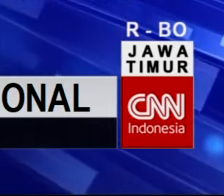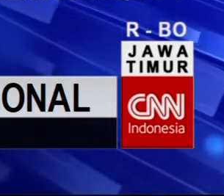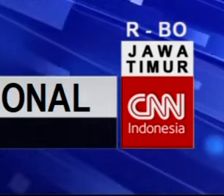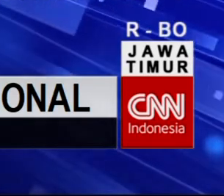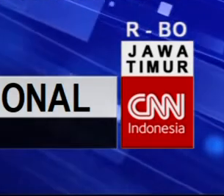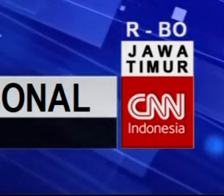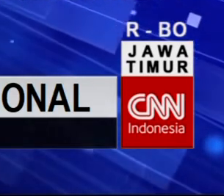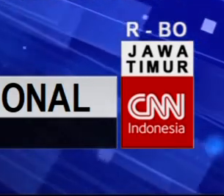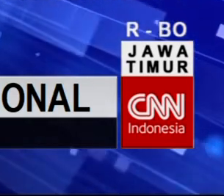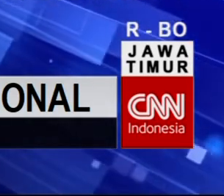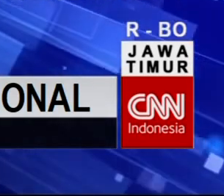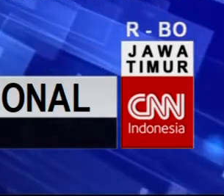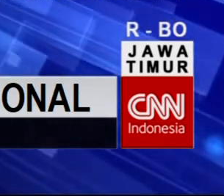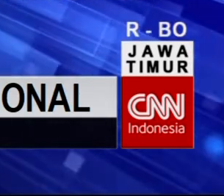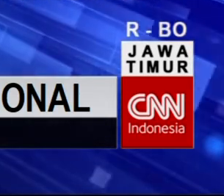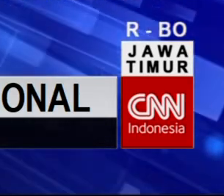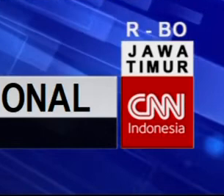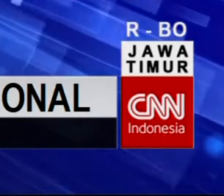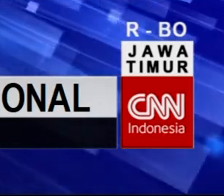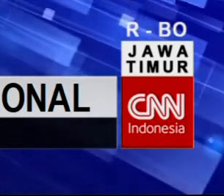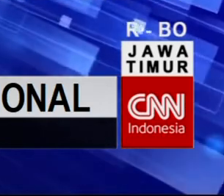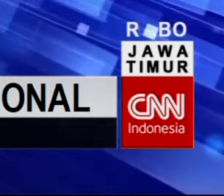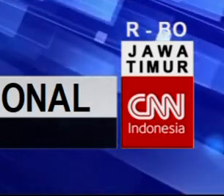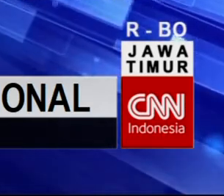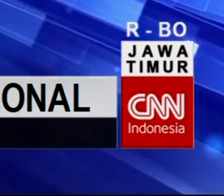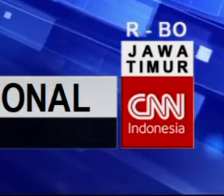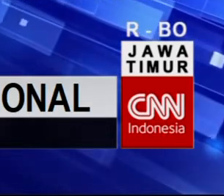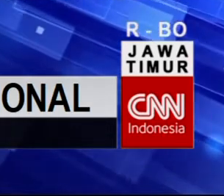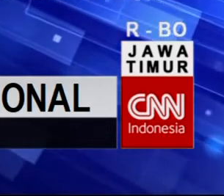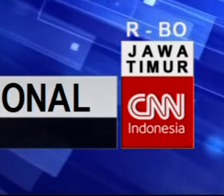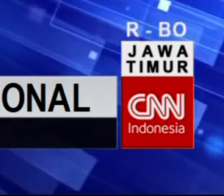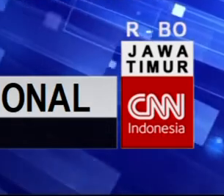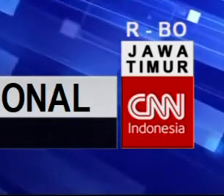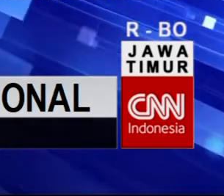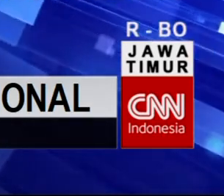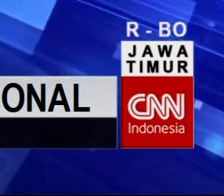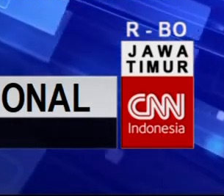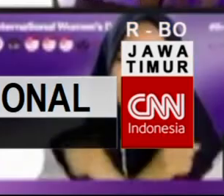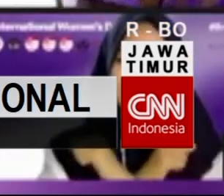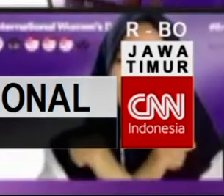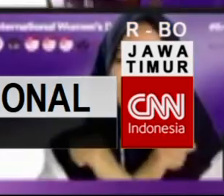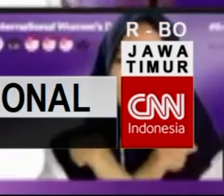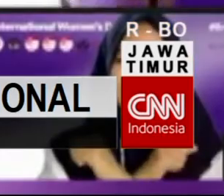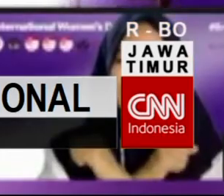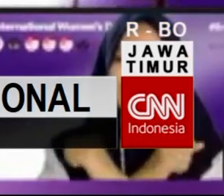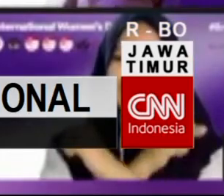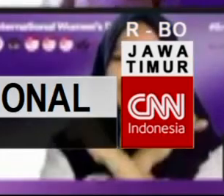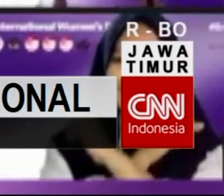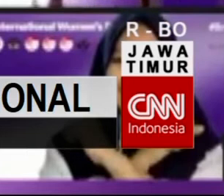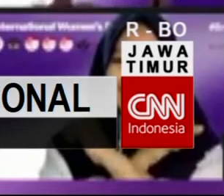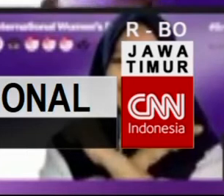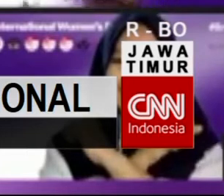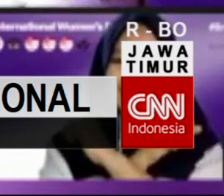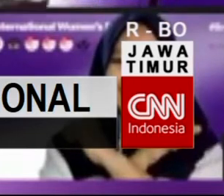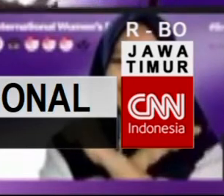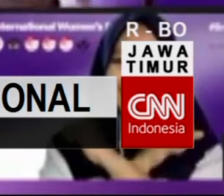atlet, seniman, jurnalis, pendiri organisasi, serta politikus. Diskusi yang berlangsung kurang lebih 2 jam